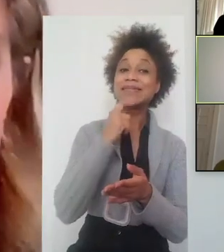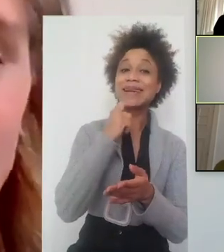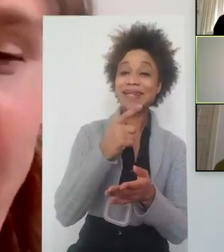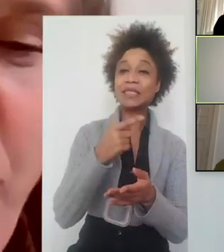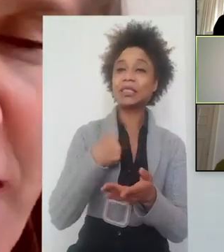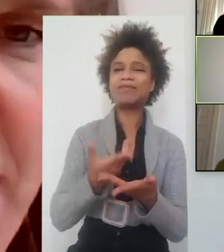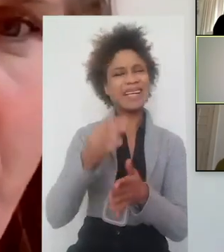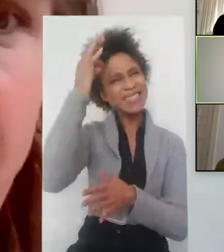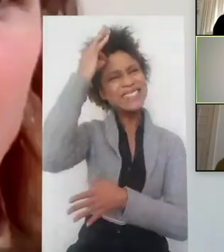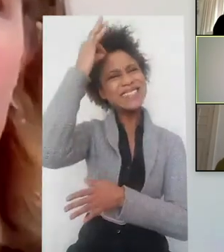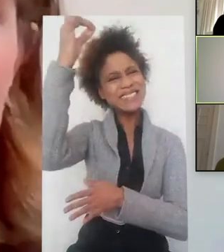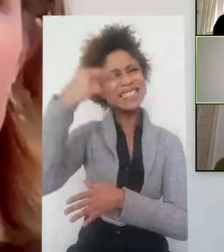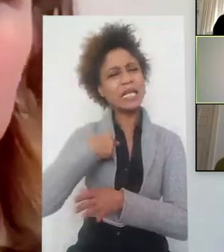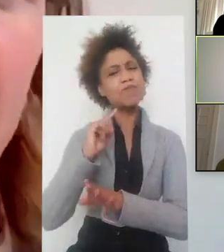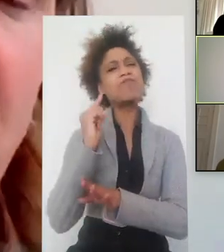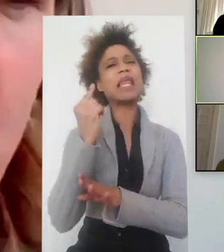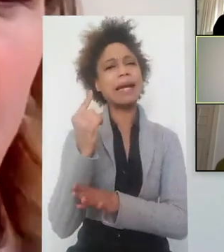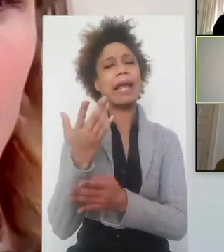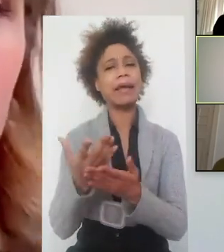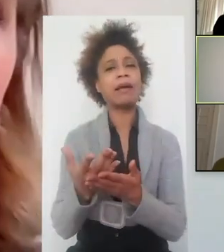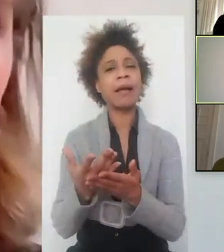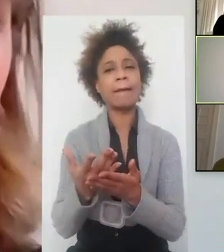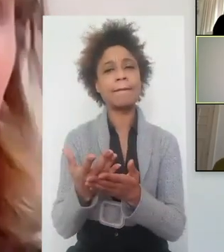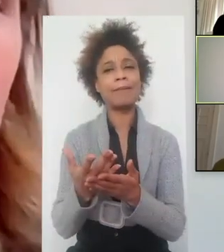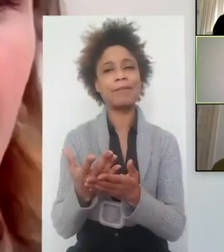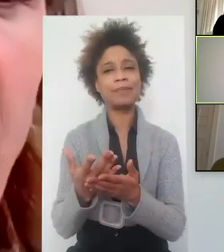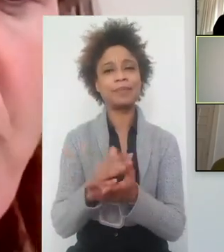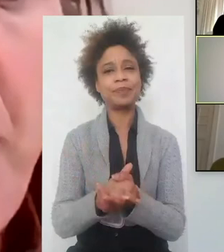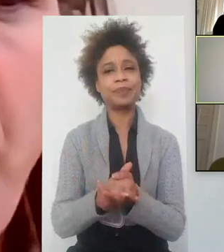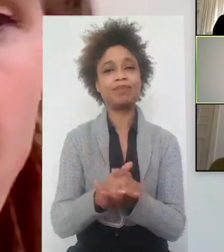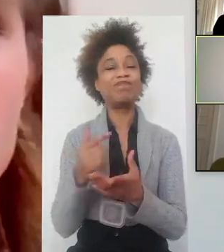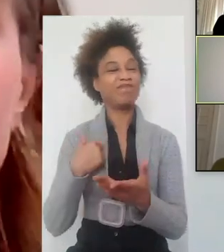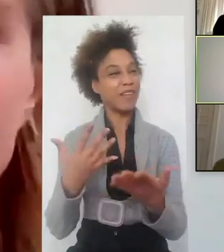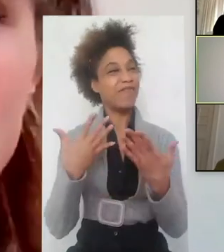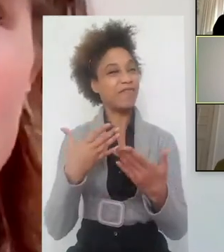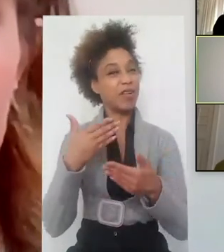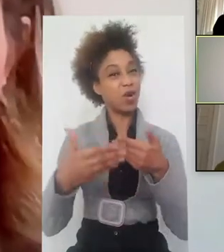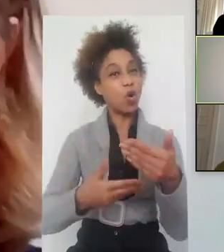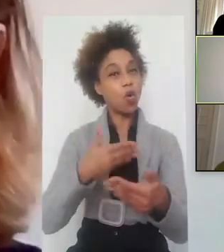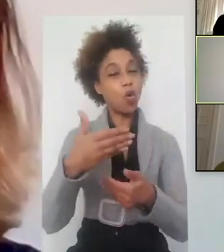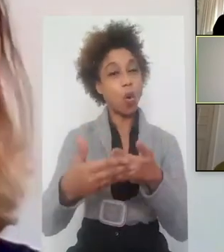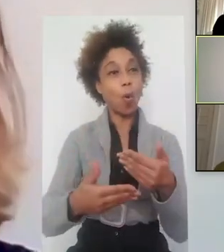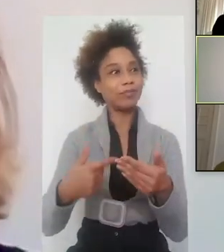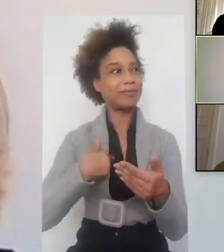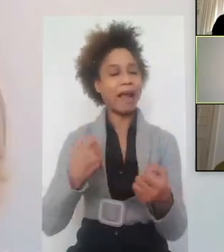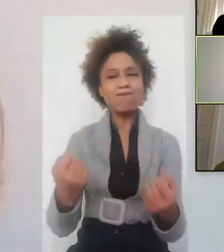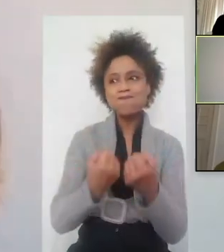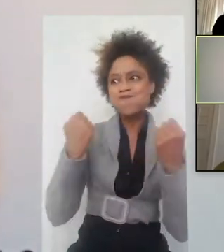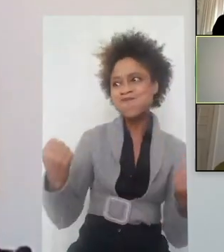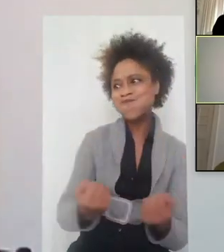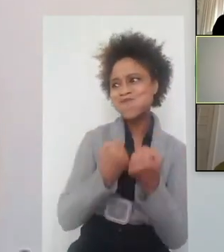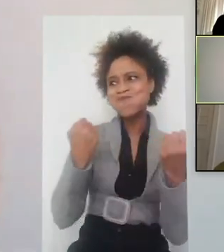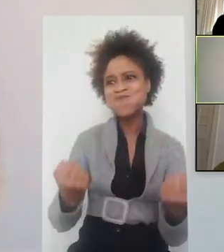In het Rijksmuseum, zeg maar, ik word bijvoorbeeld betaald door een fonds. En ook de projecten die ik doe, die komen eigenlijk allemaal uit